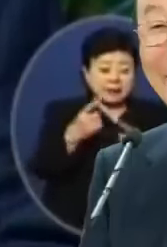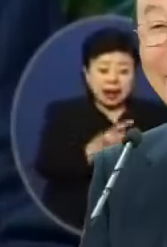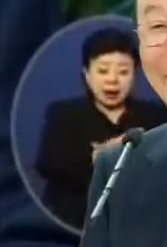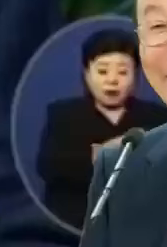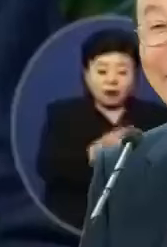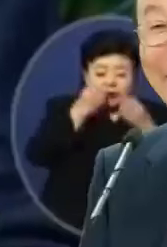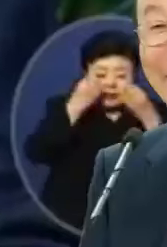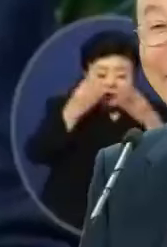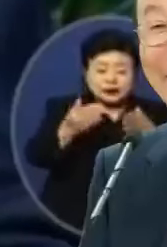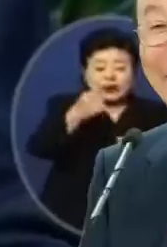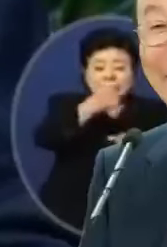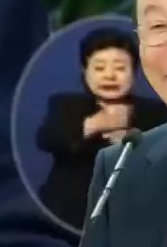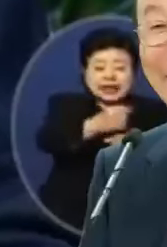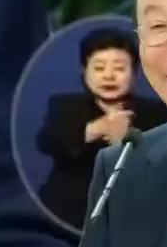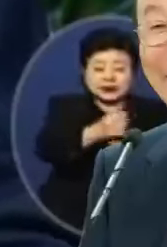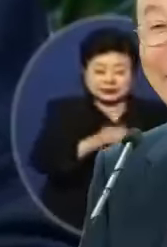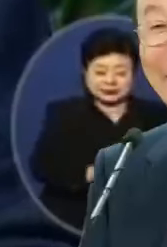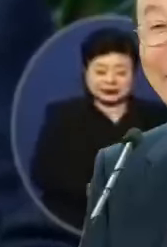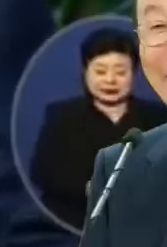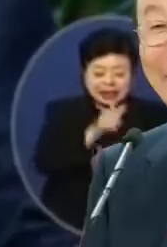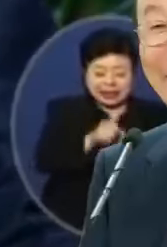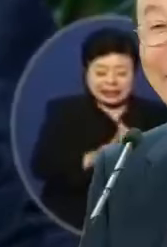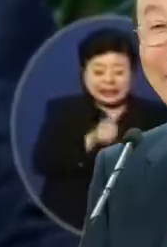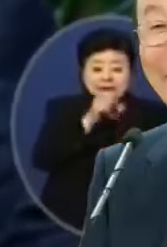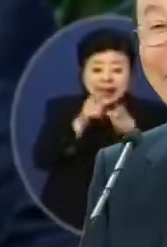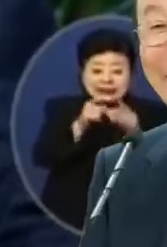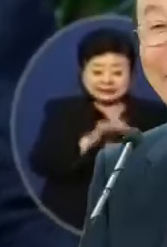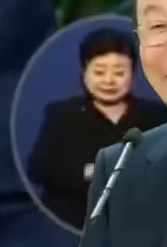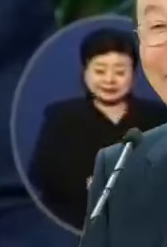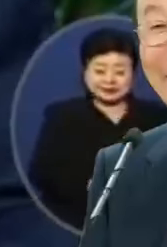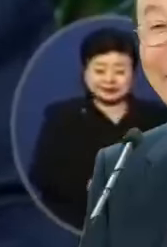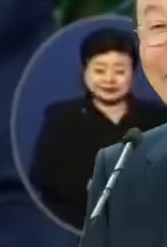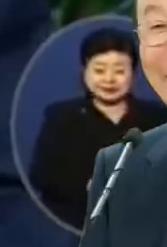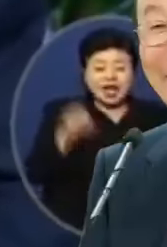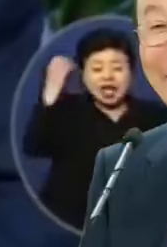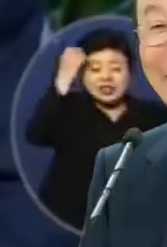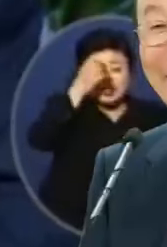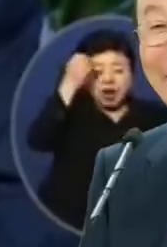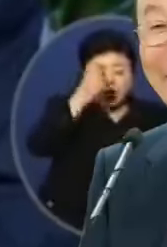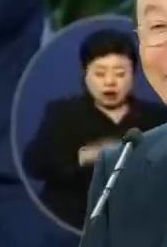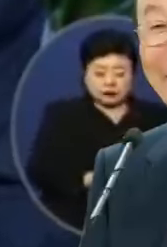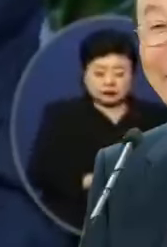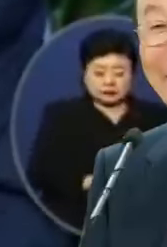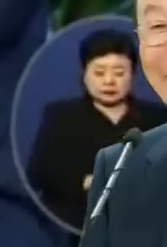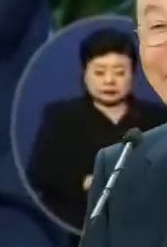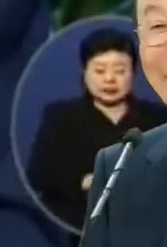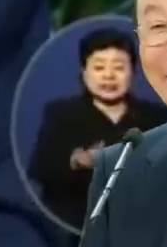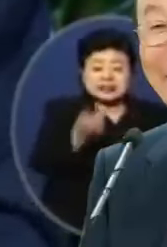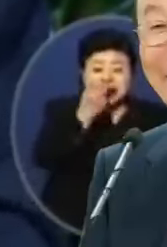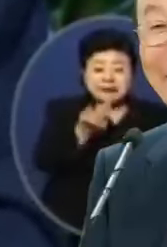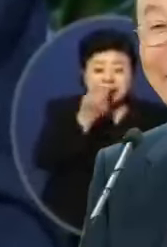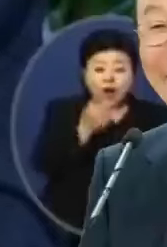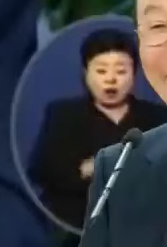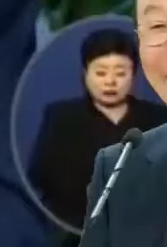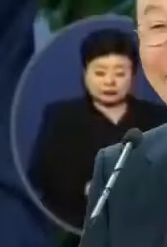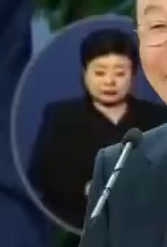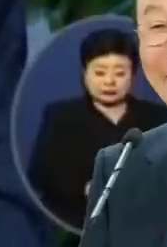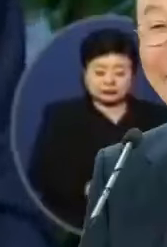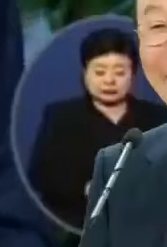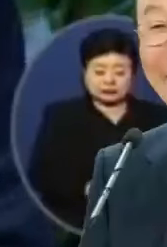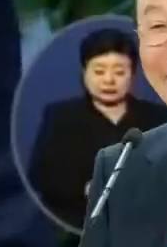새롭게 창조하십니다. 하나님의 말씀은 영이요 생명입니다.